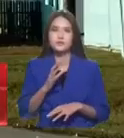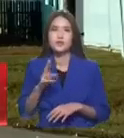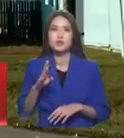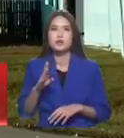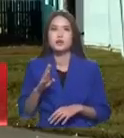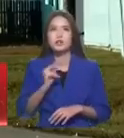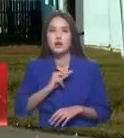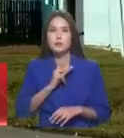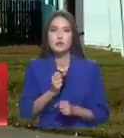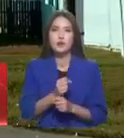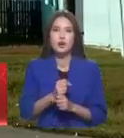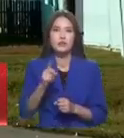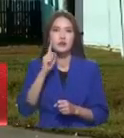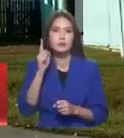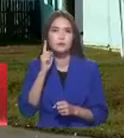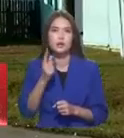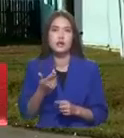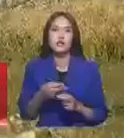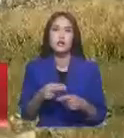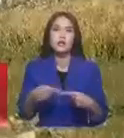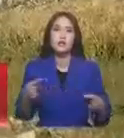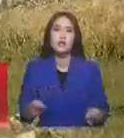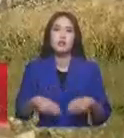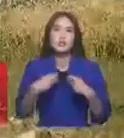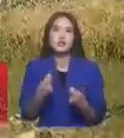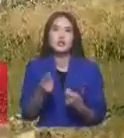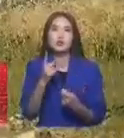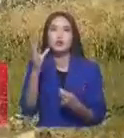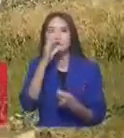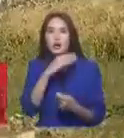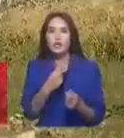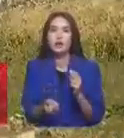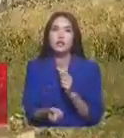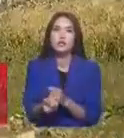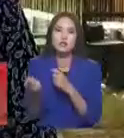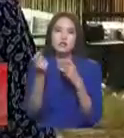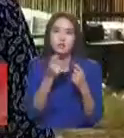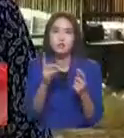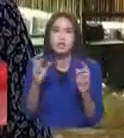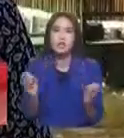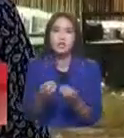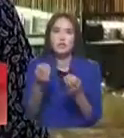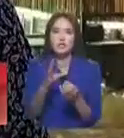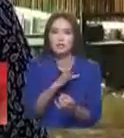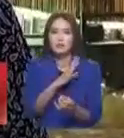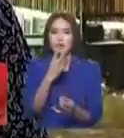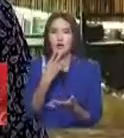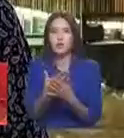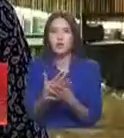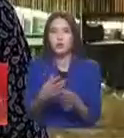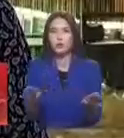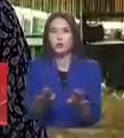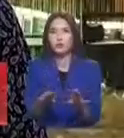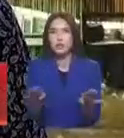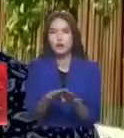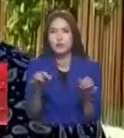хватает. Положительную динамику в развитии села отмечают и сами жители, многие из которых живут здесь не один десяток лет. Ну, когда нужно, к нему